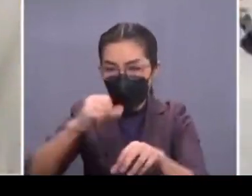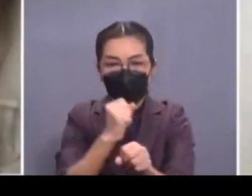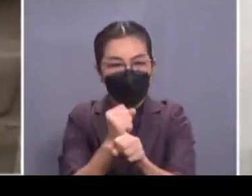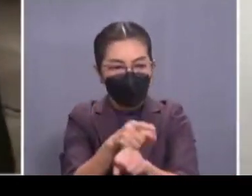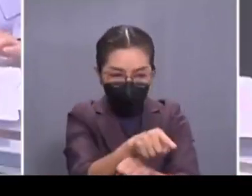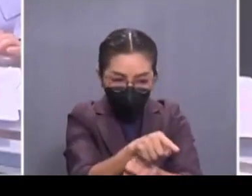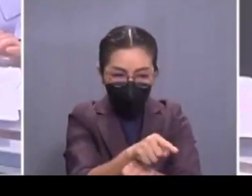ขยายผลอย่างที่บอกไป